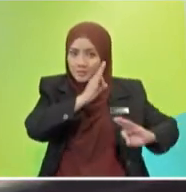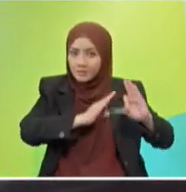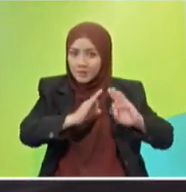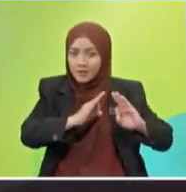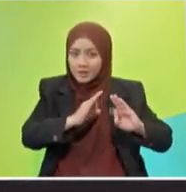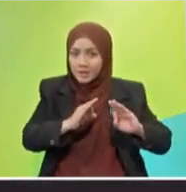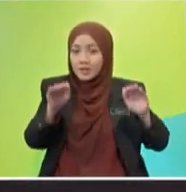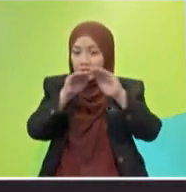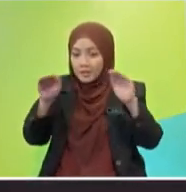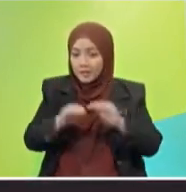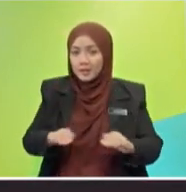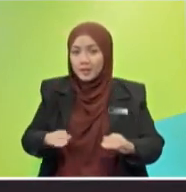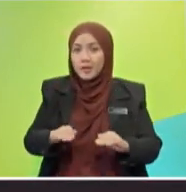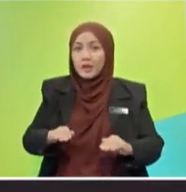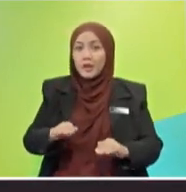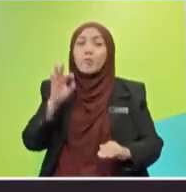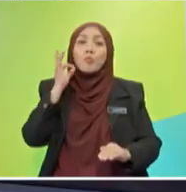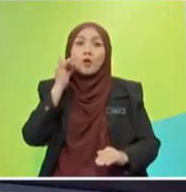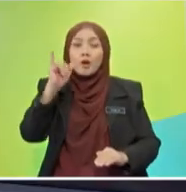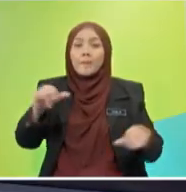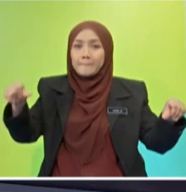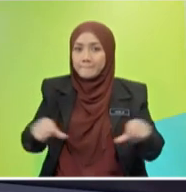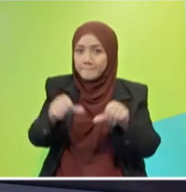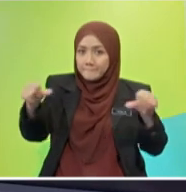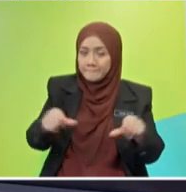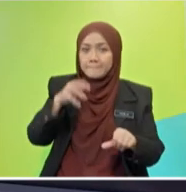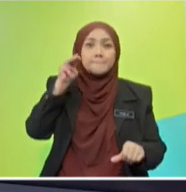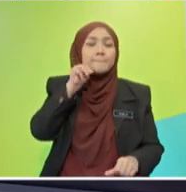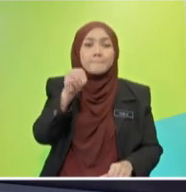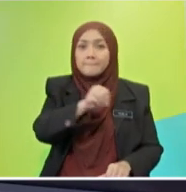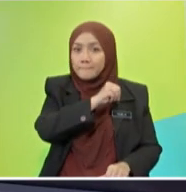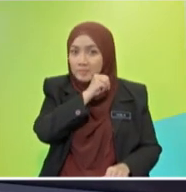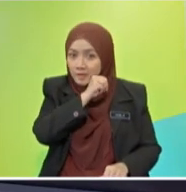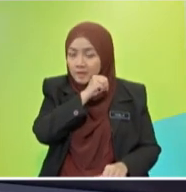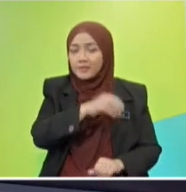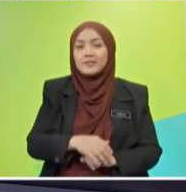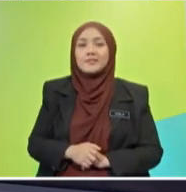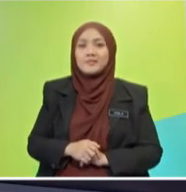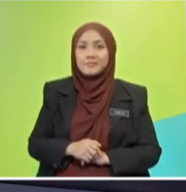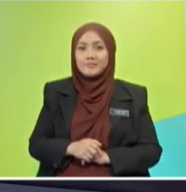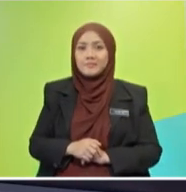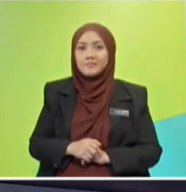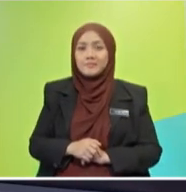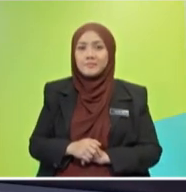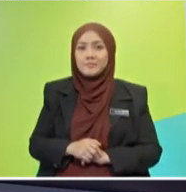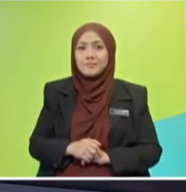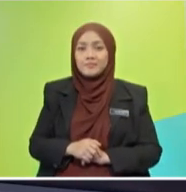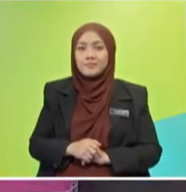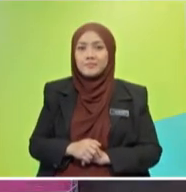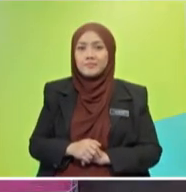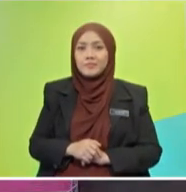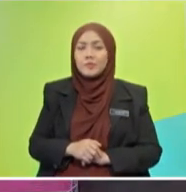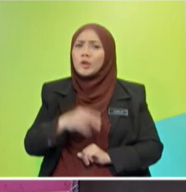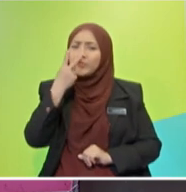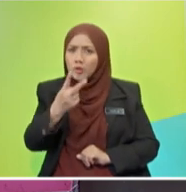yang pertama sifat fisika kedua ialah inteks kematangan AC baik Cikgu